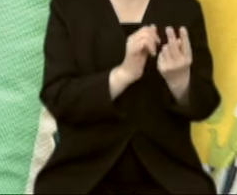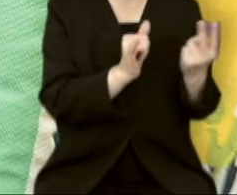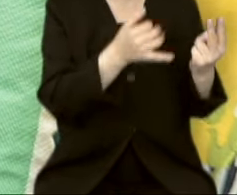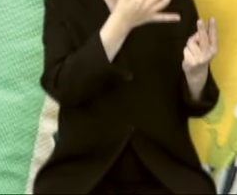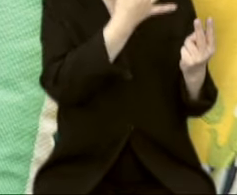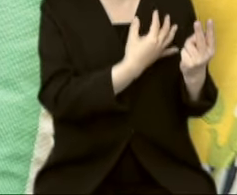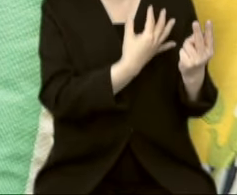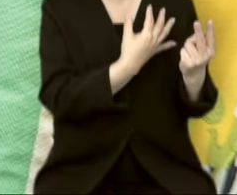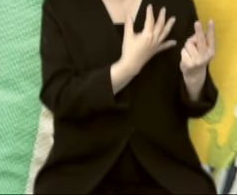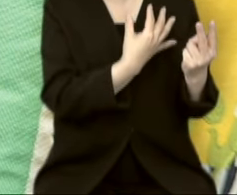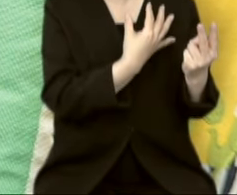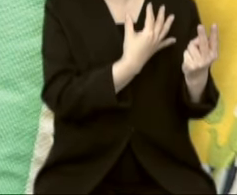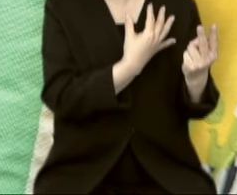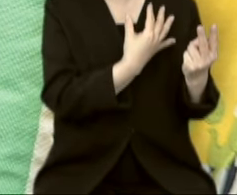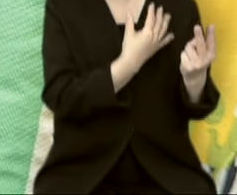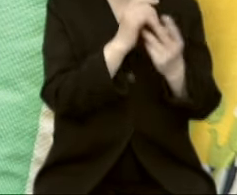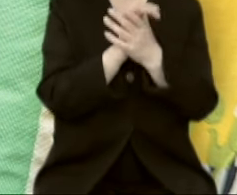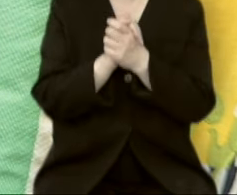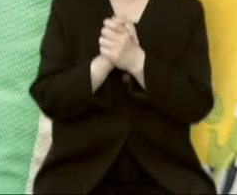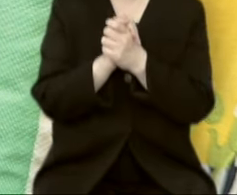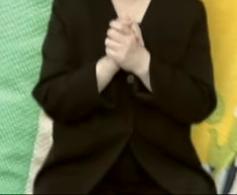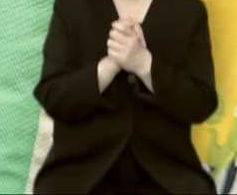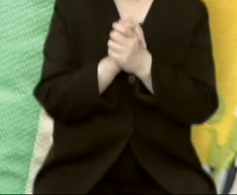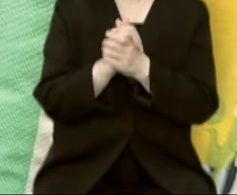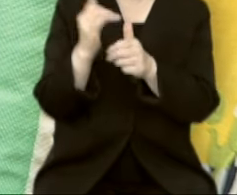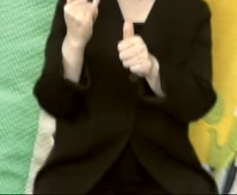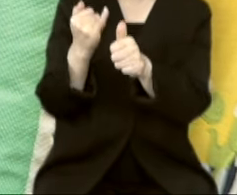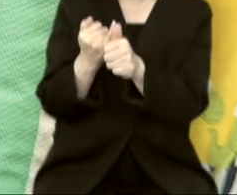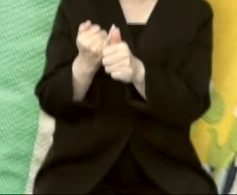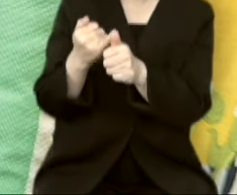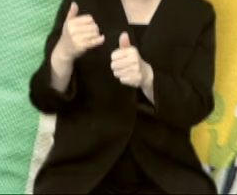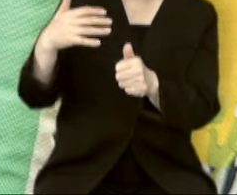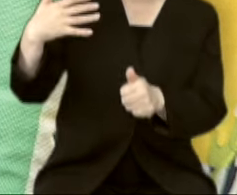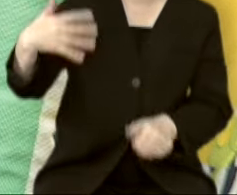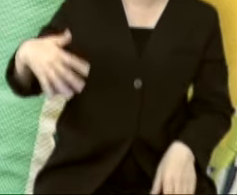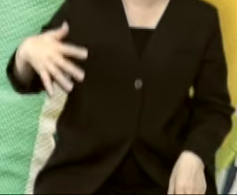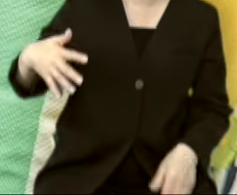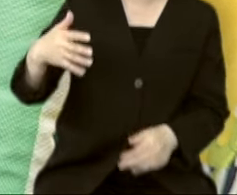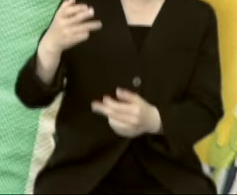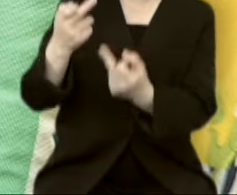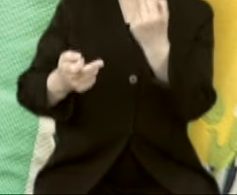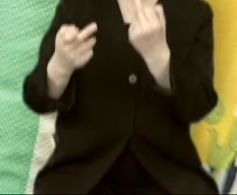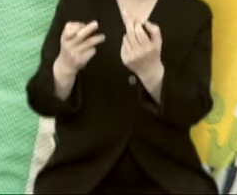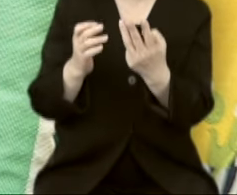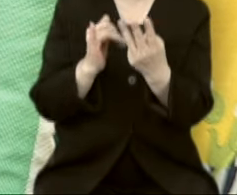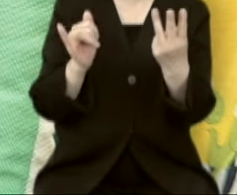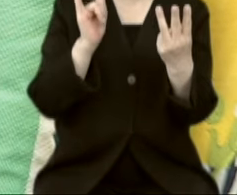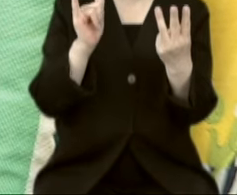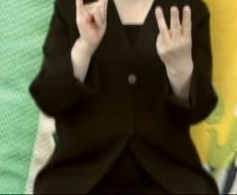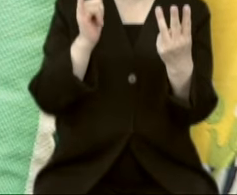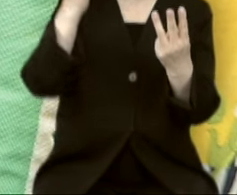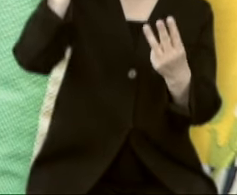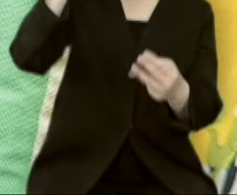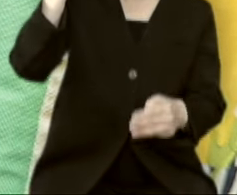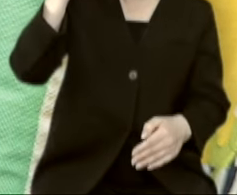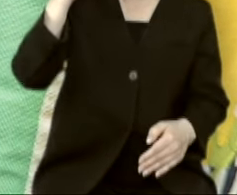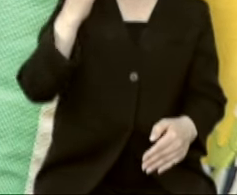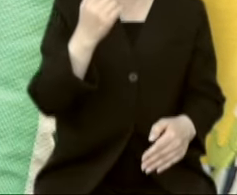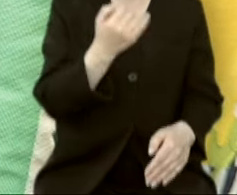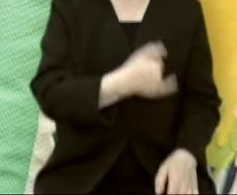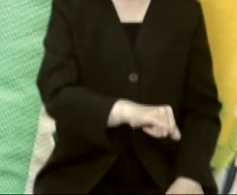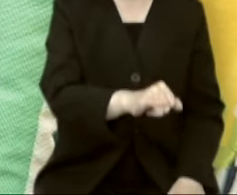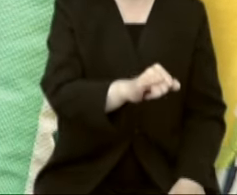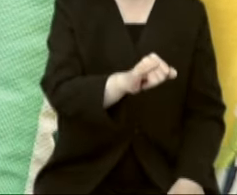힘으로는 역부족입니다. 그런데 아직 결혼하지 않은 형제들이 아직 세 명이 더 있는데 한국의